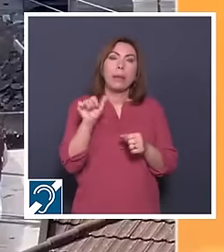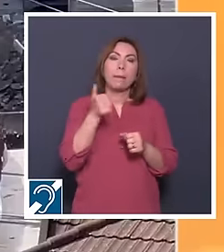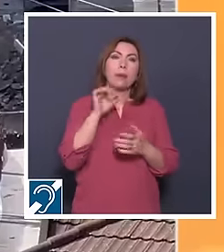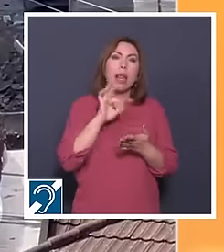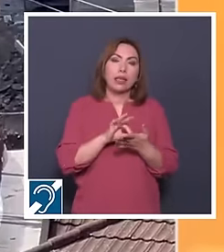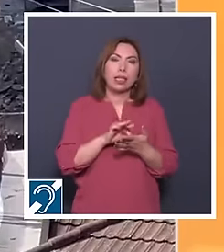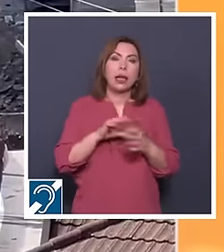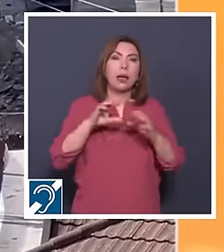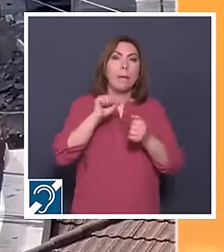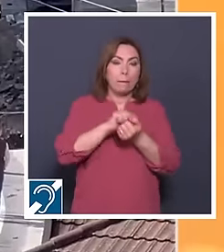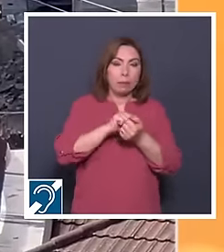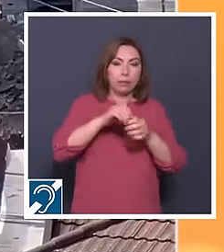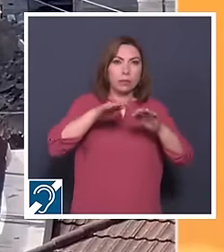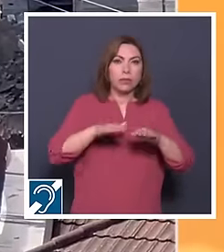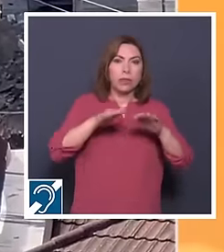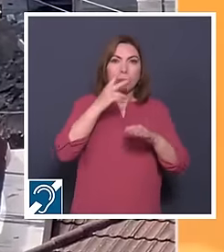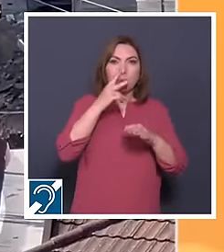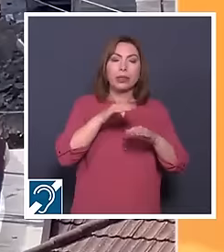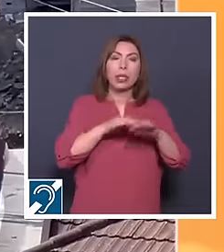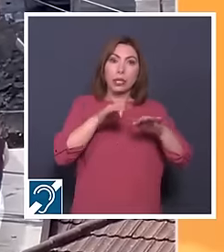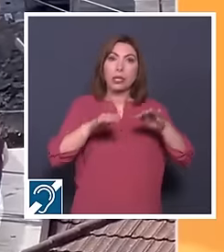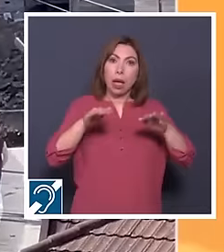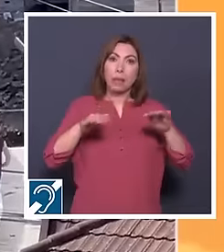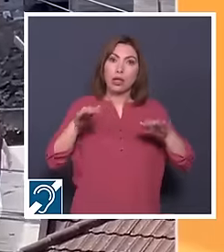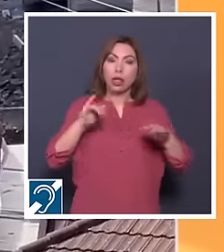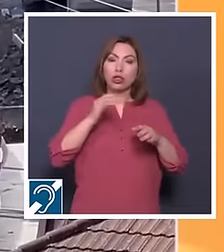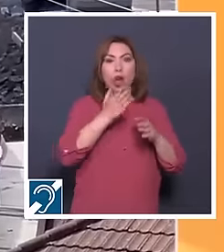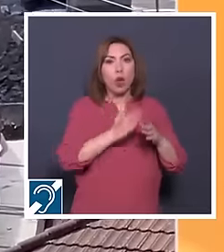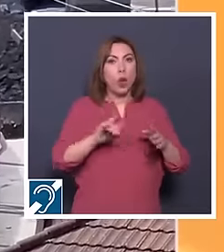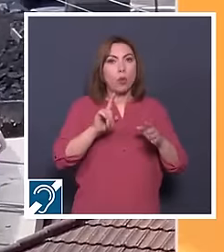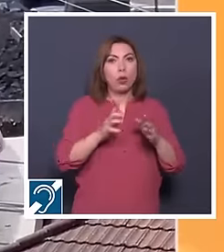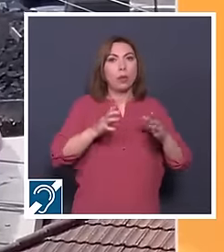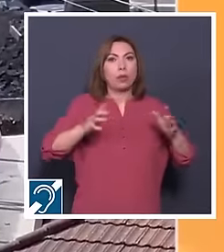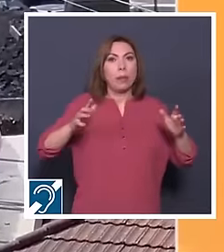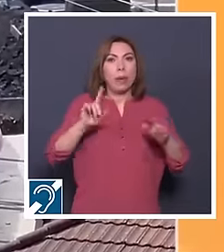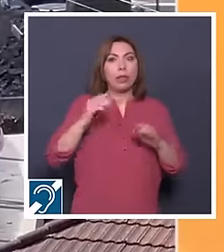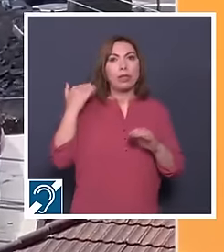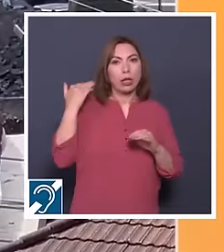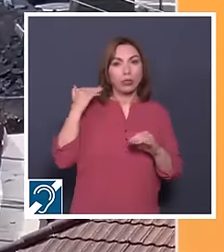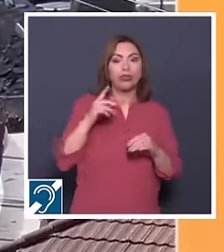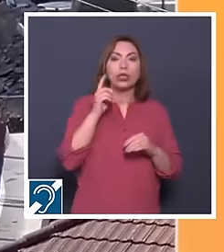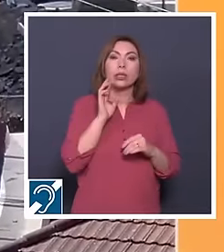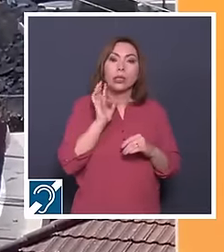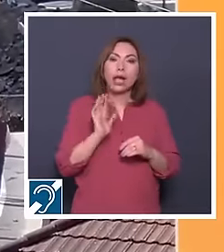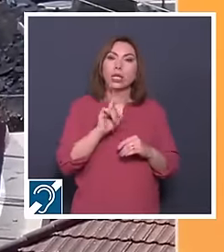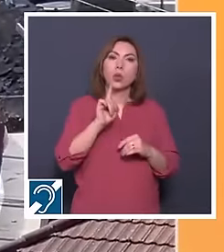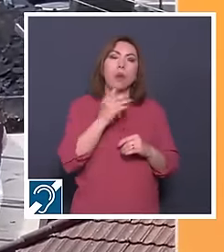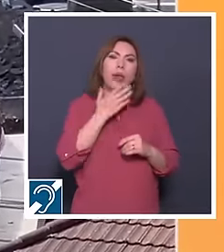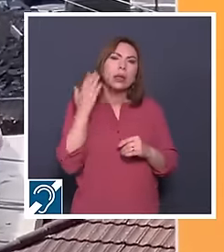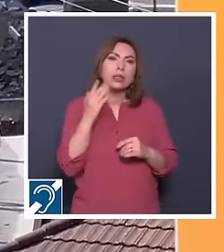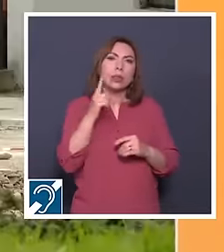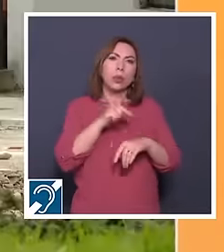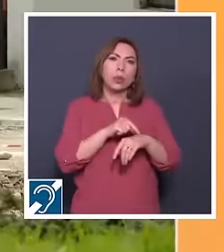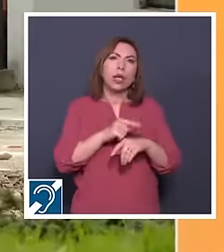primele date, solul dă semne că s-a stabilizat, iar groapa nu s-a mai mărit de atunci, însă nu există încă